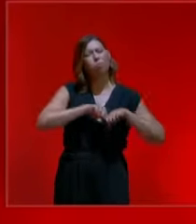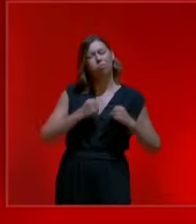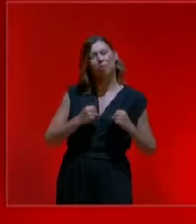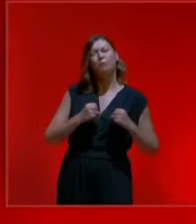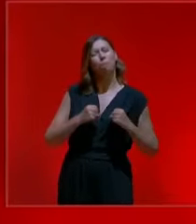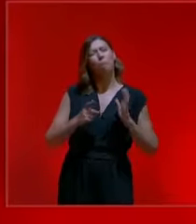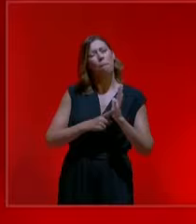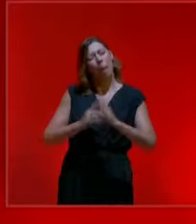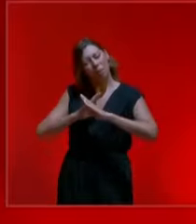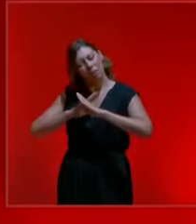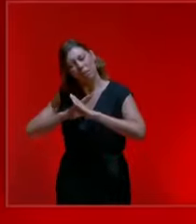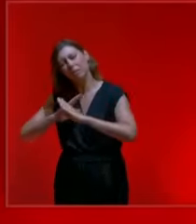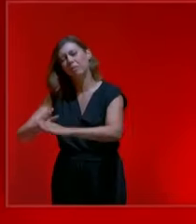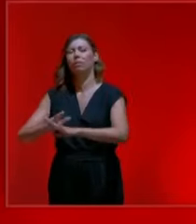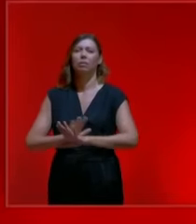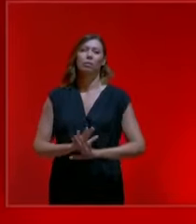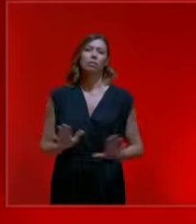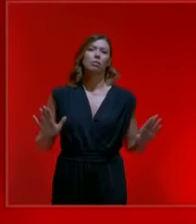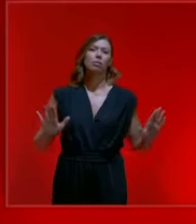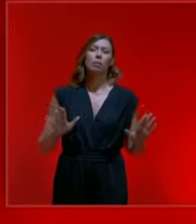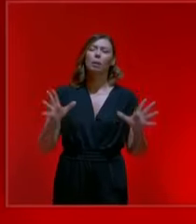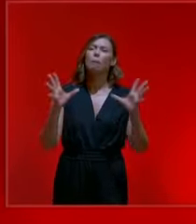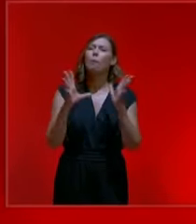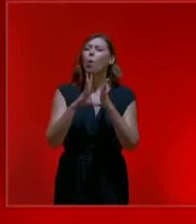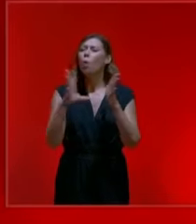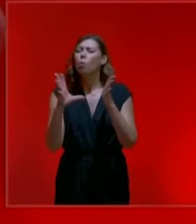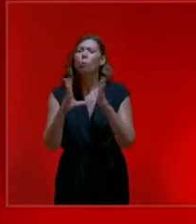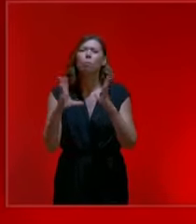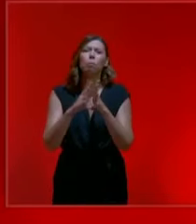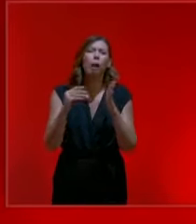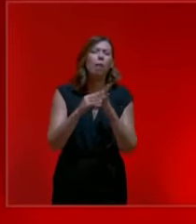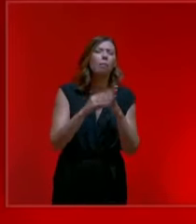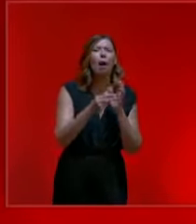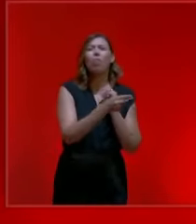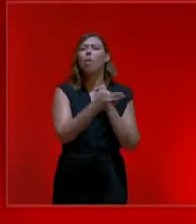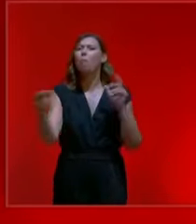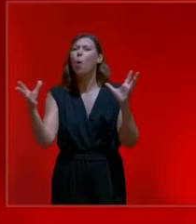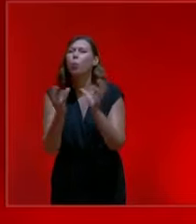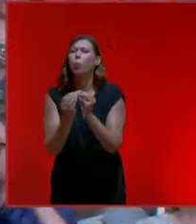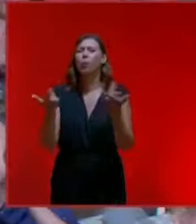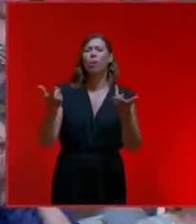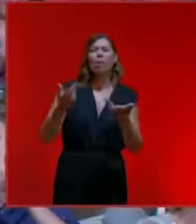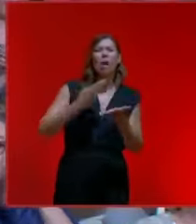καμία επαφή με το χώρο μας, ούτε ο σεξισμός, ούτε η ομοφοβία, πόσο μάλλον η φυσική